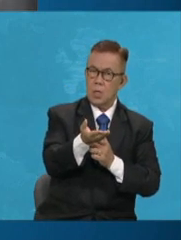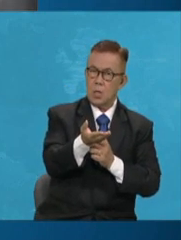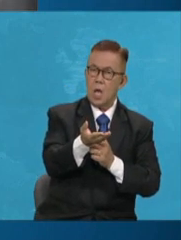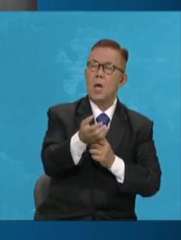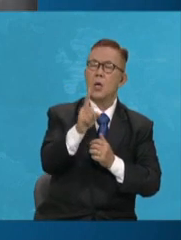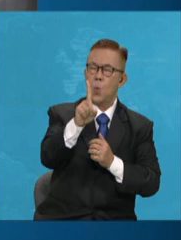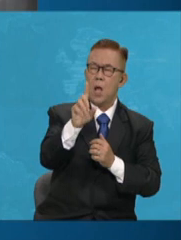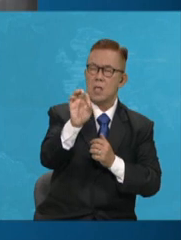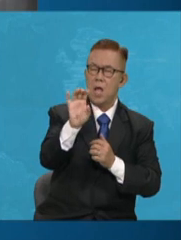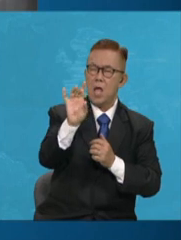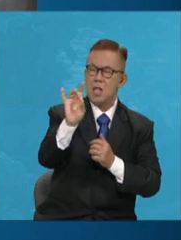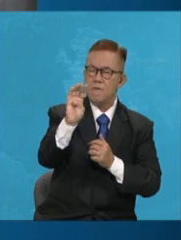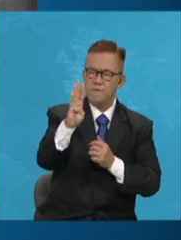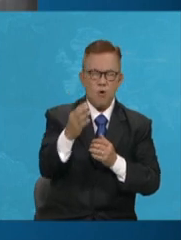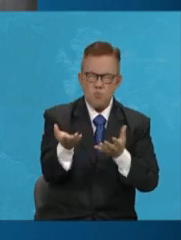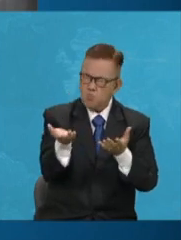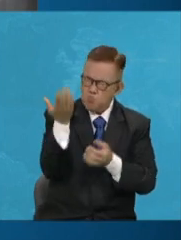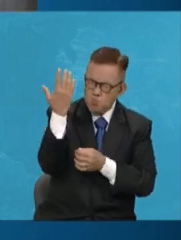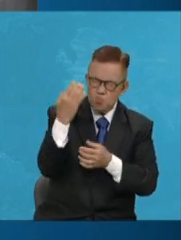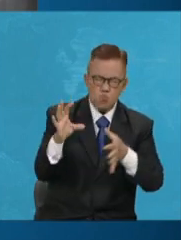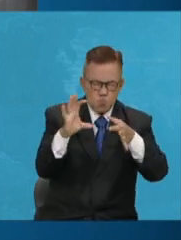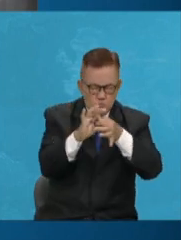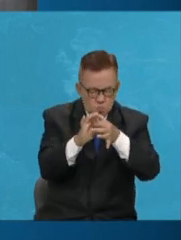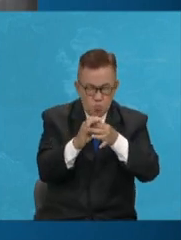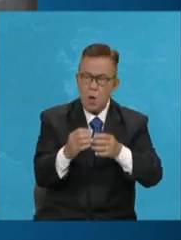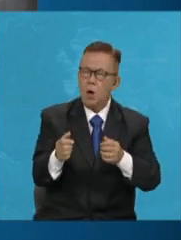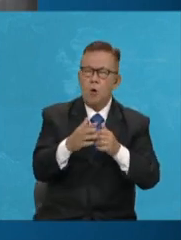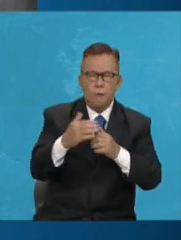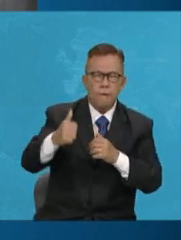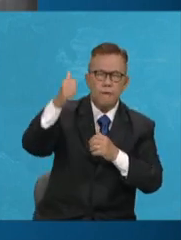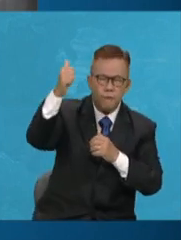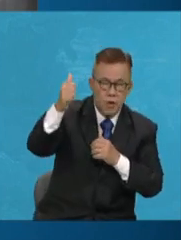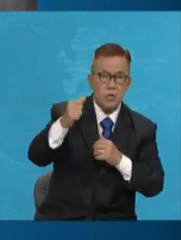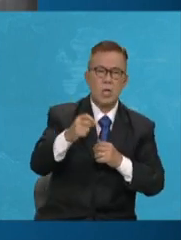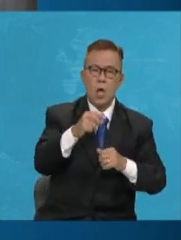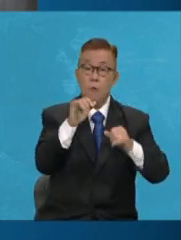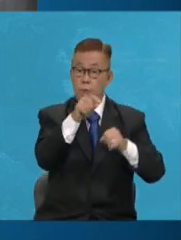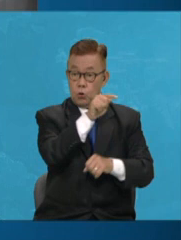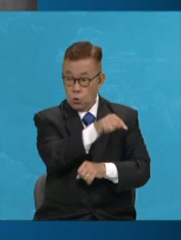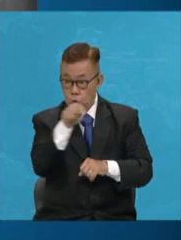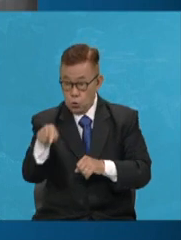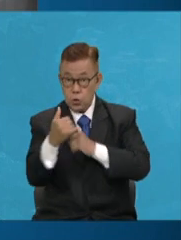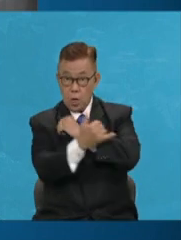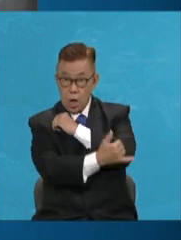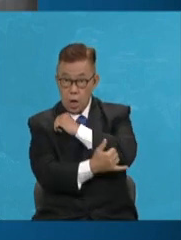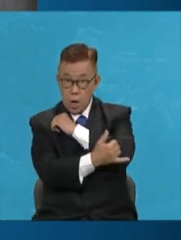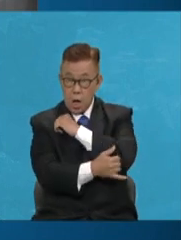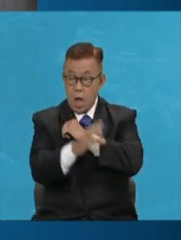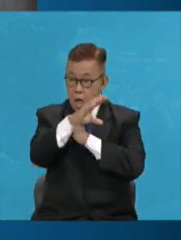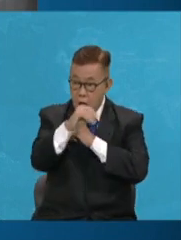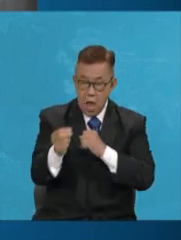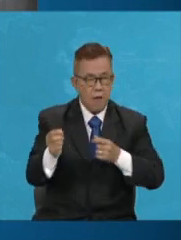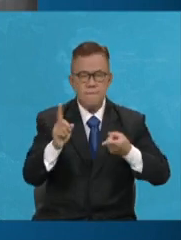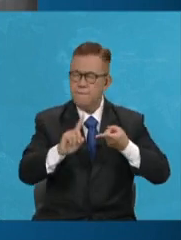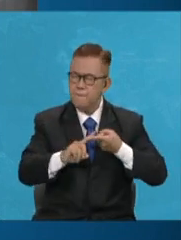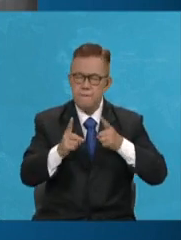pada tahun 1984 sejak itu kedua dua buah negara menikmati hubungan kerjasama dua hal dan persahabatan yang